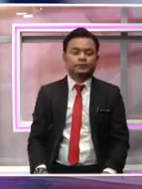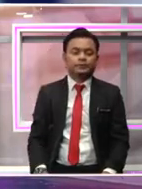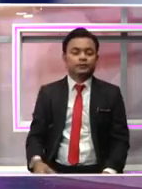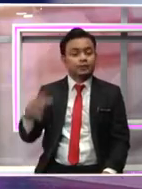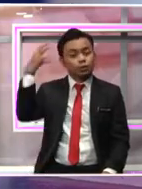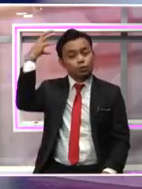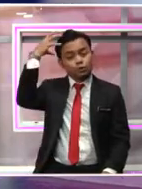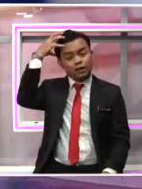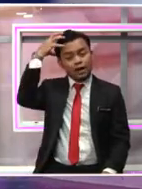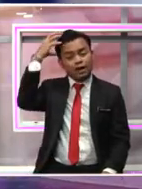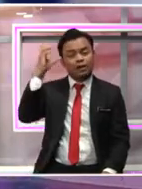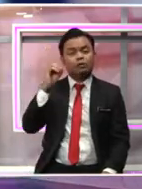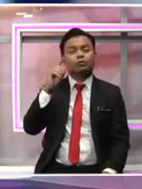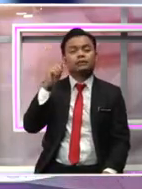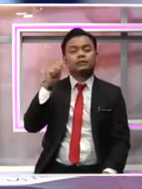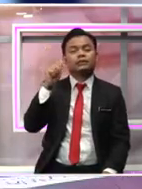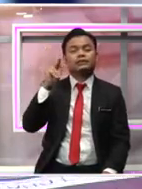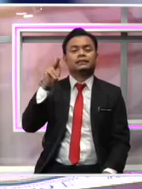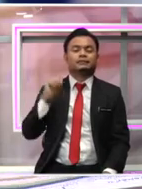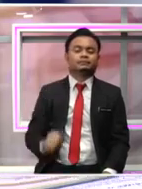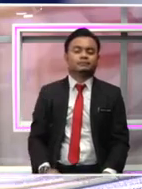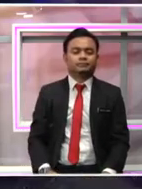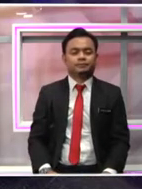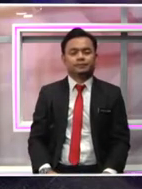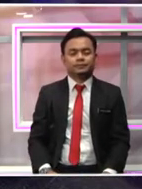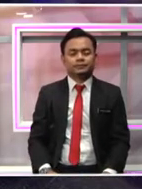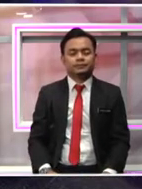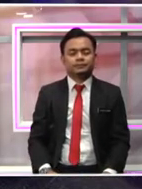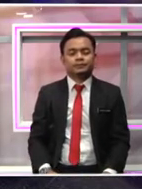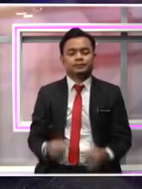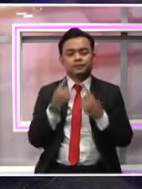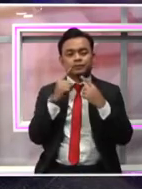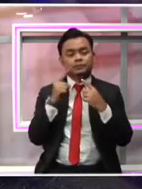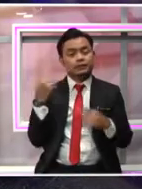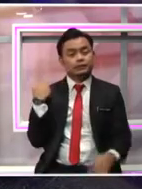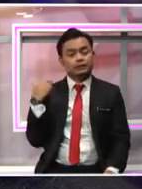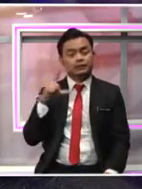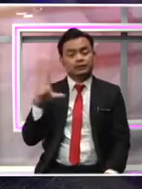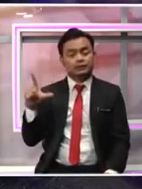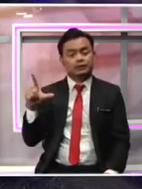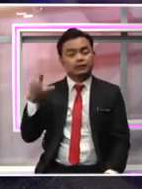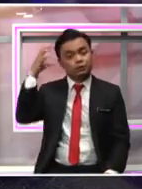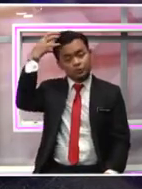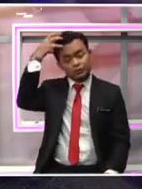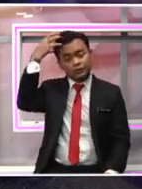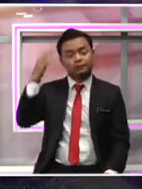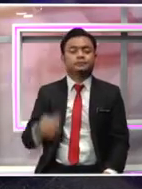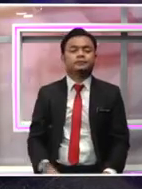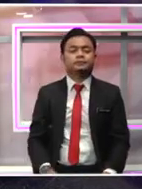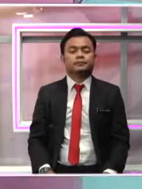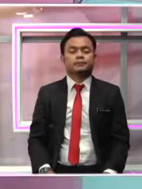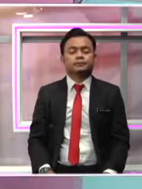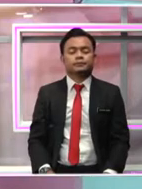saya yakin cek gugup otak jawabannya Iya jawaban dia adalah otak-otak juga Nisa untuk pengetahuannya Hai